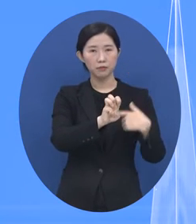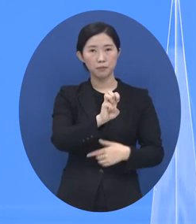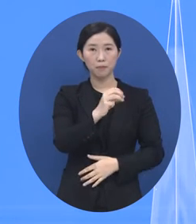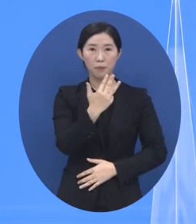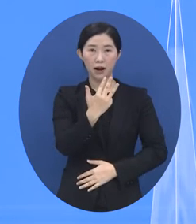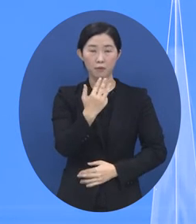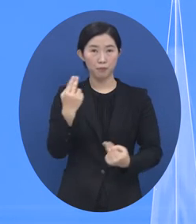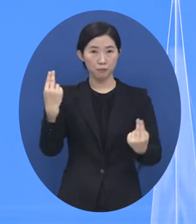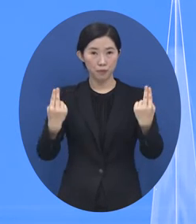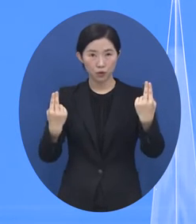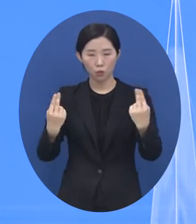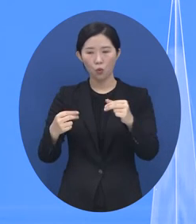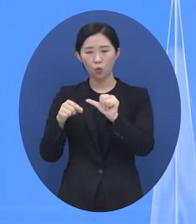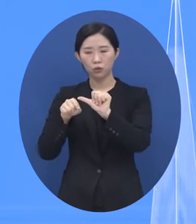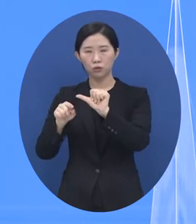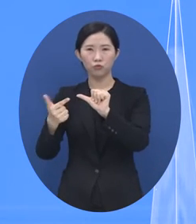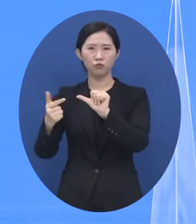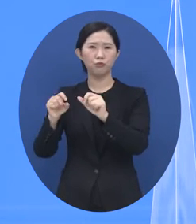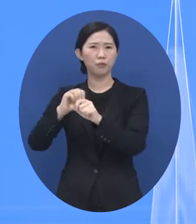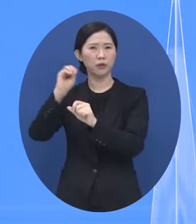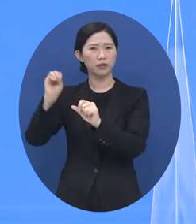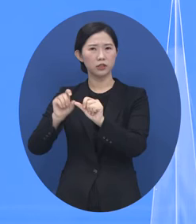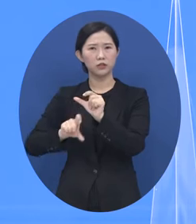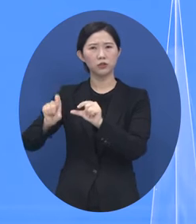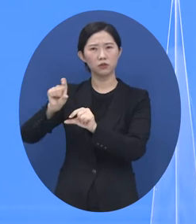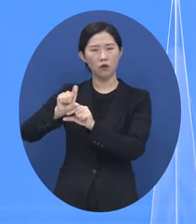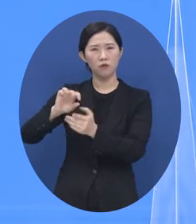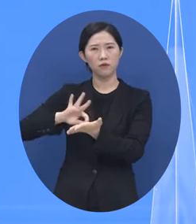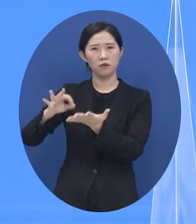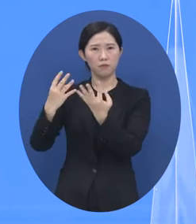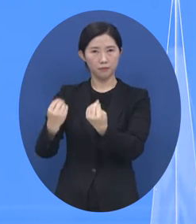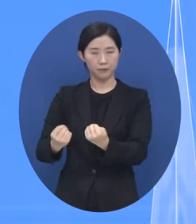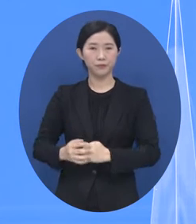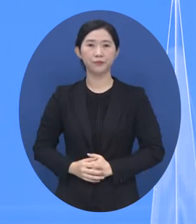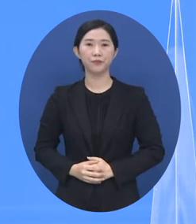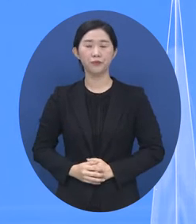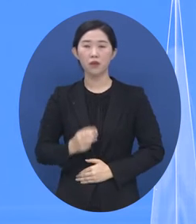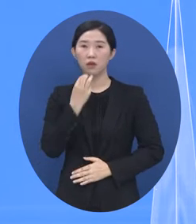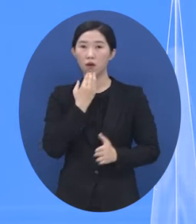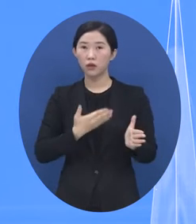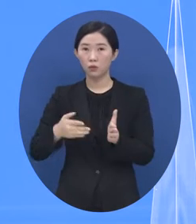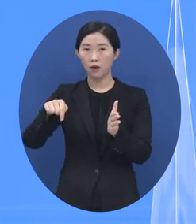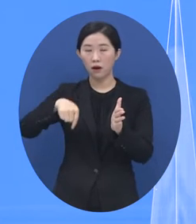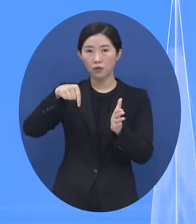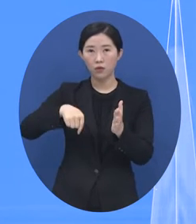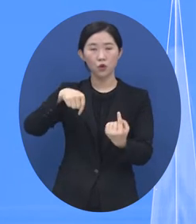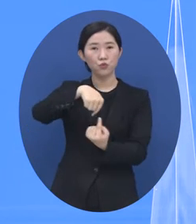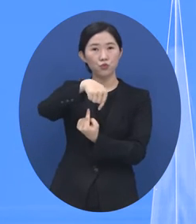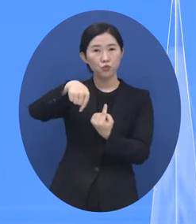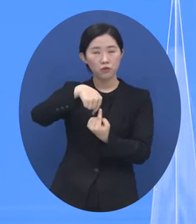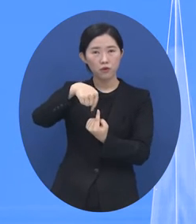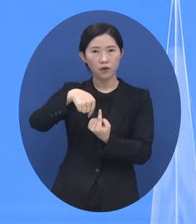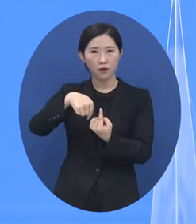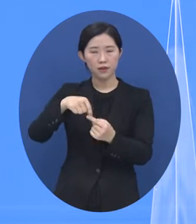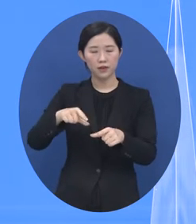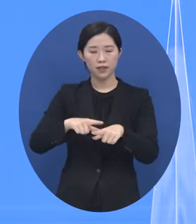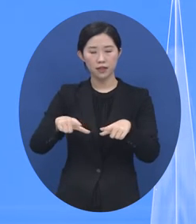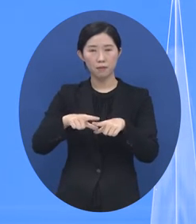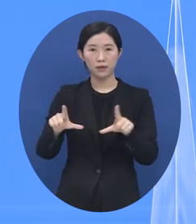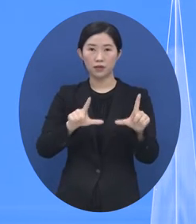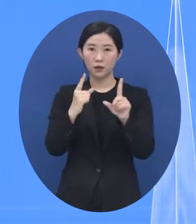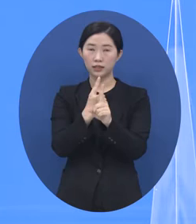대비 5.6%포인트 증가했습니다. 도가 운영하는 8개의 일반